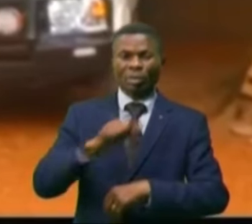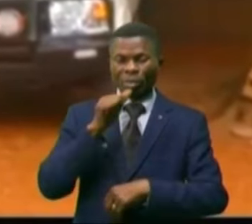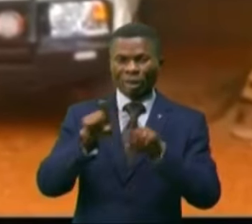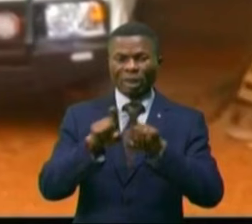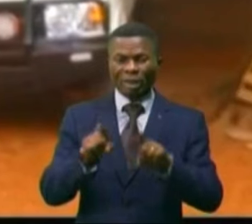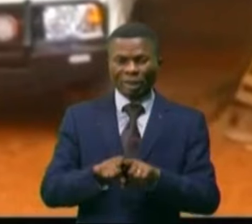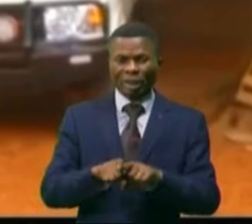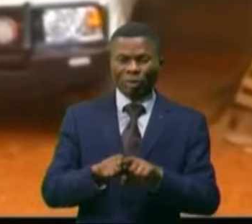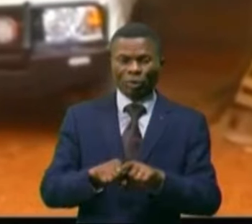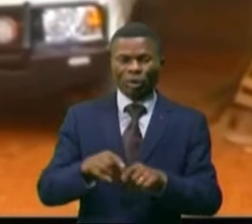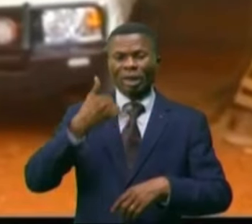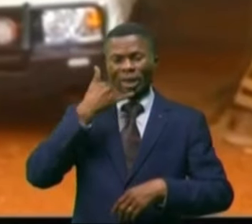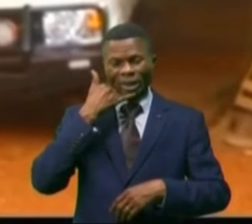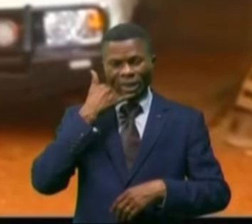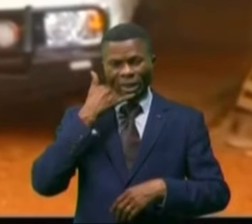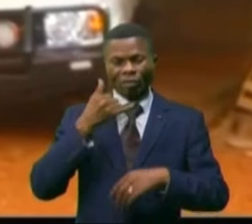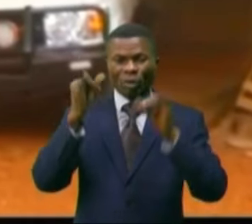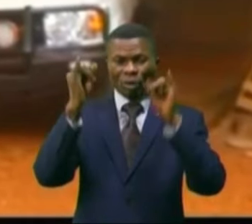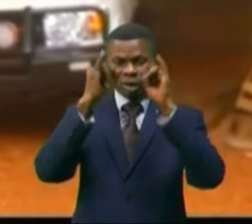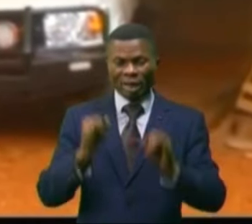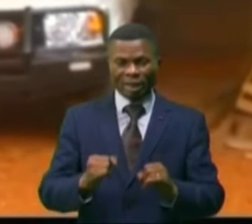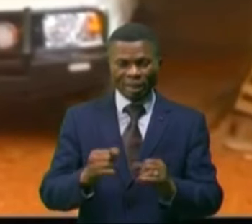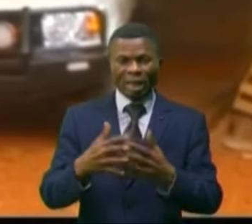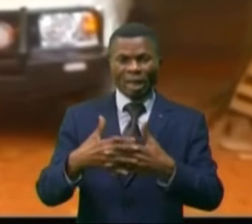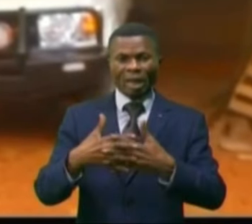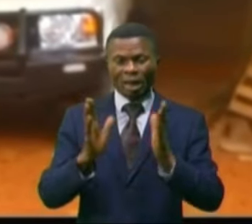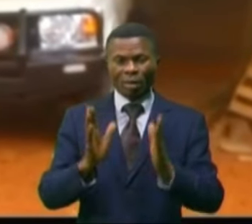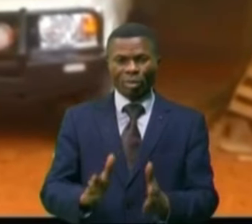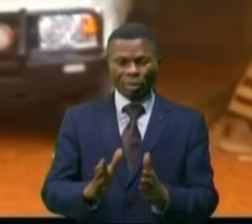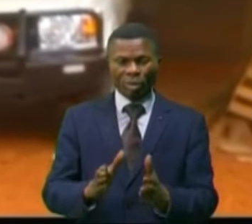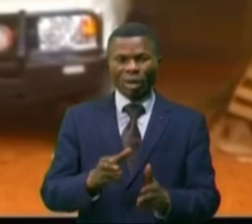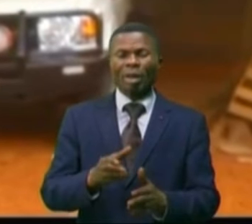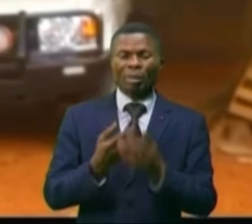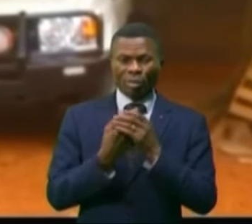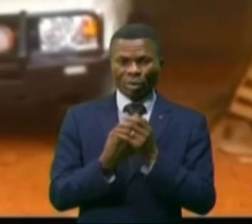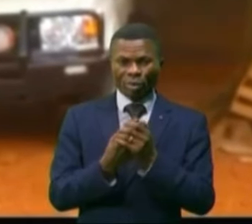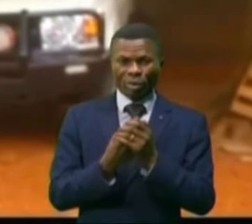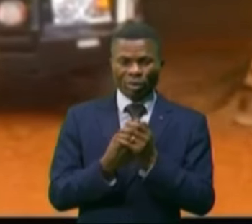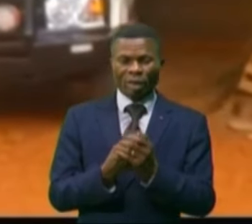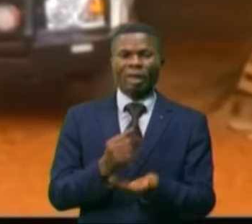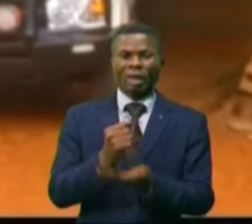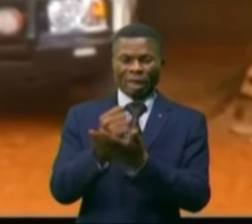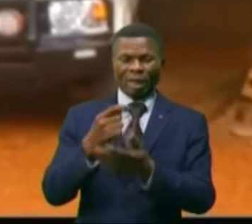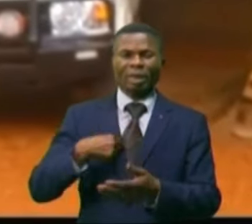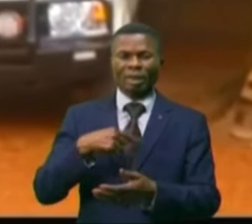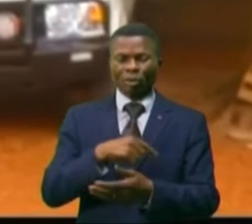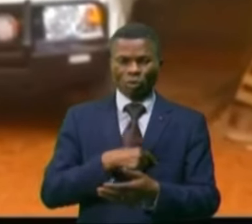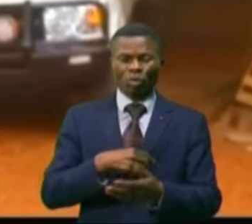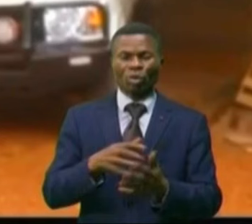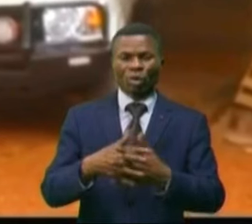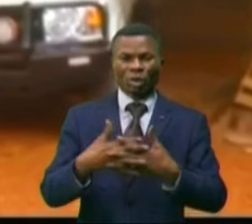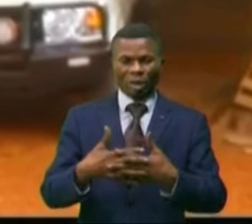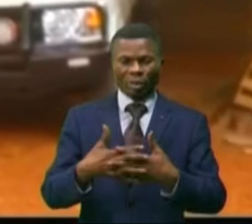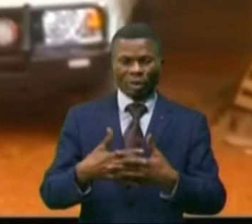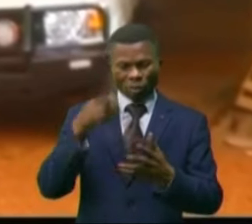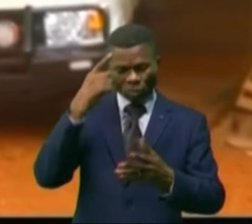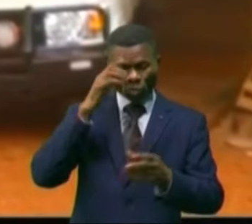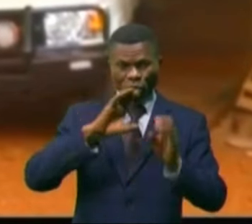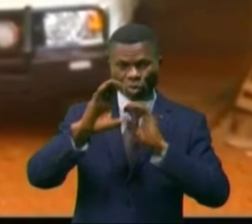maintenance qui y intervient. Notre partenaire va bientôt nous servir en matière de